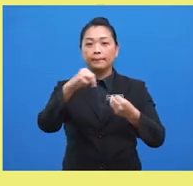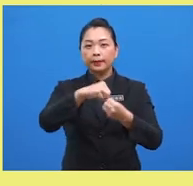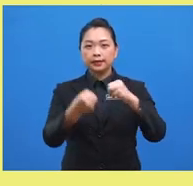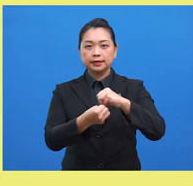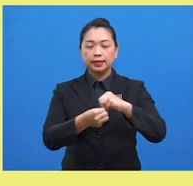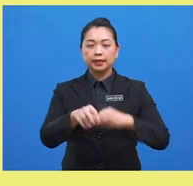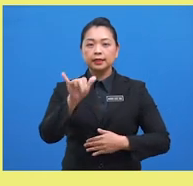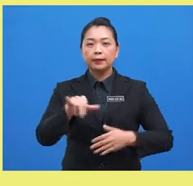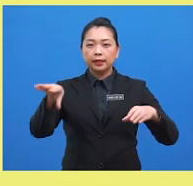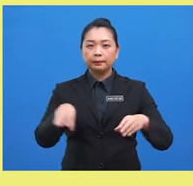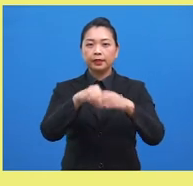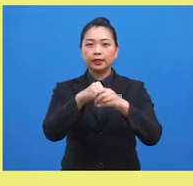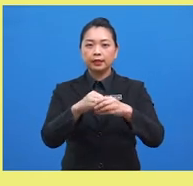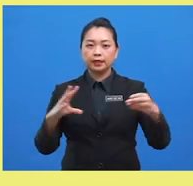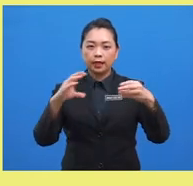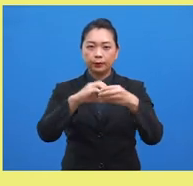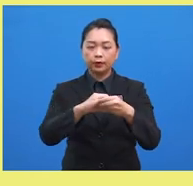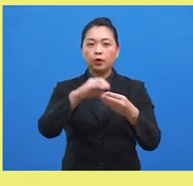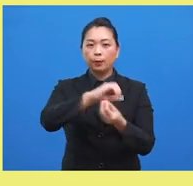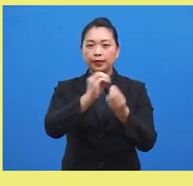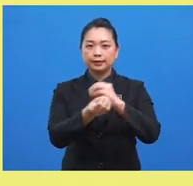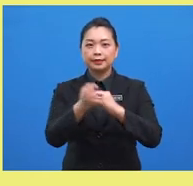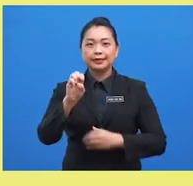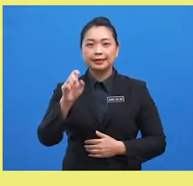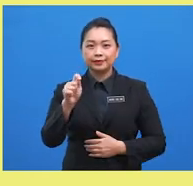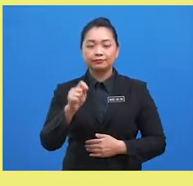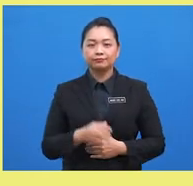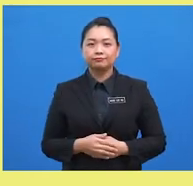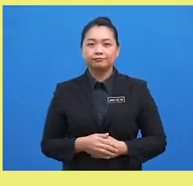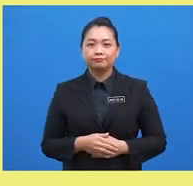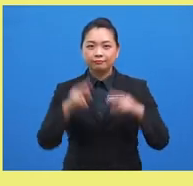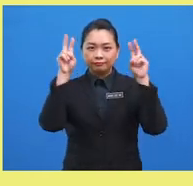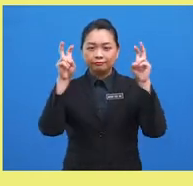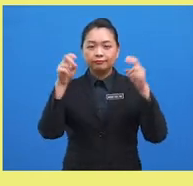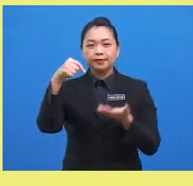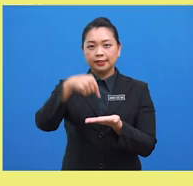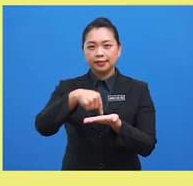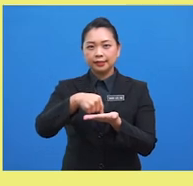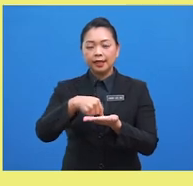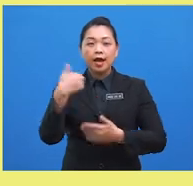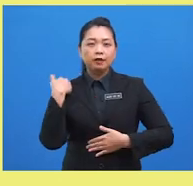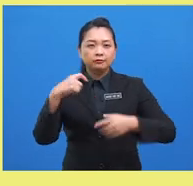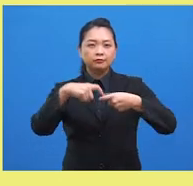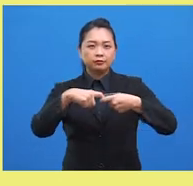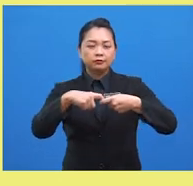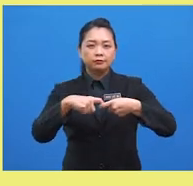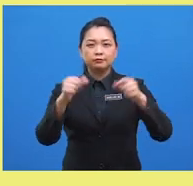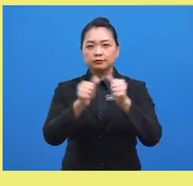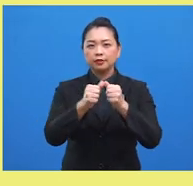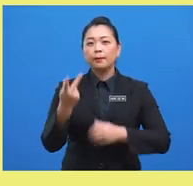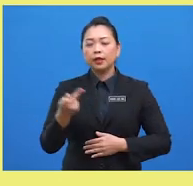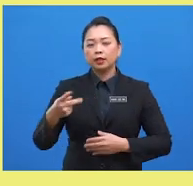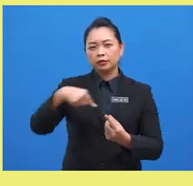yang melibatkan gabungan operasi set. Topik ini ada kaitan dengan perkara